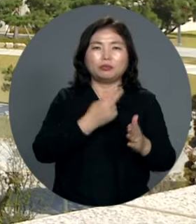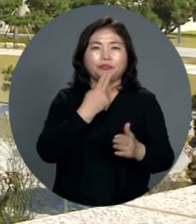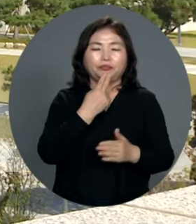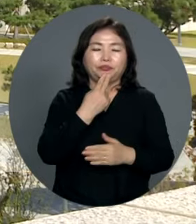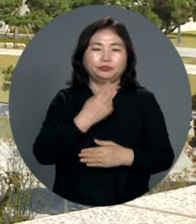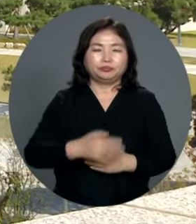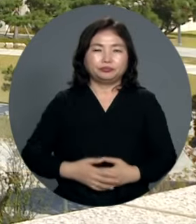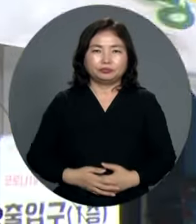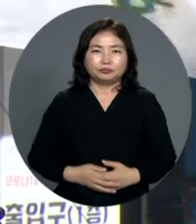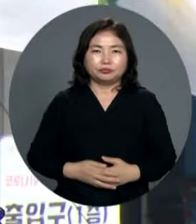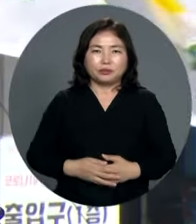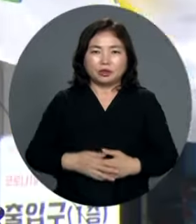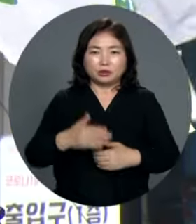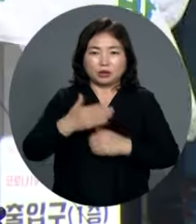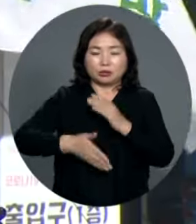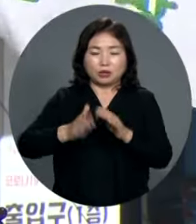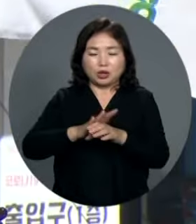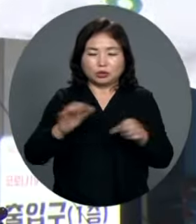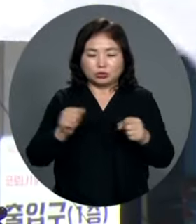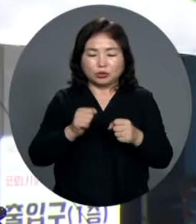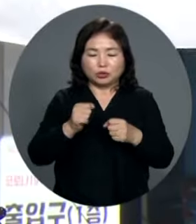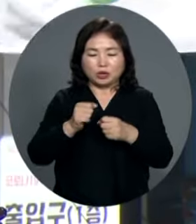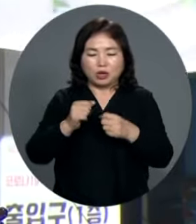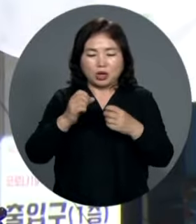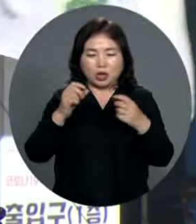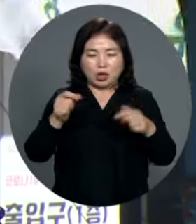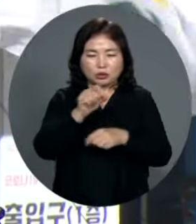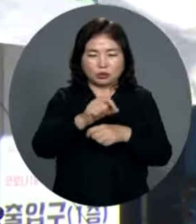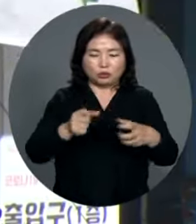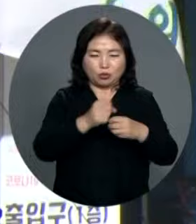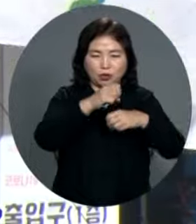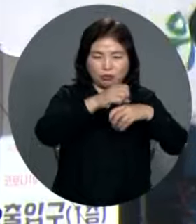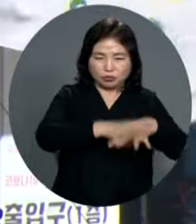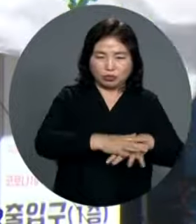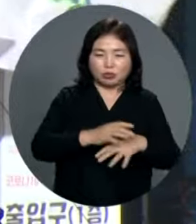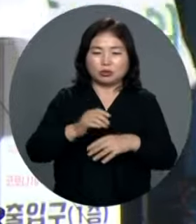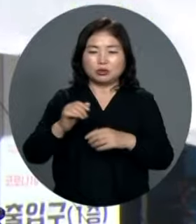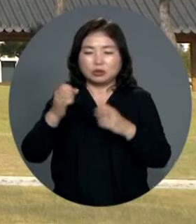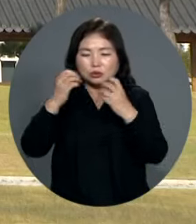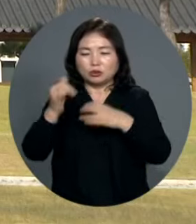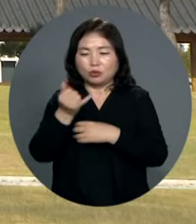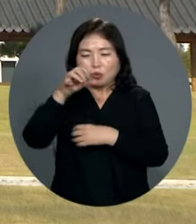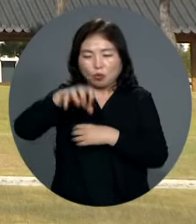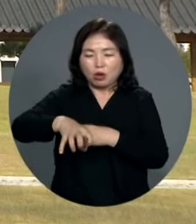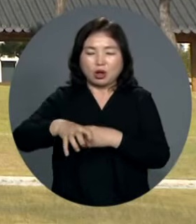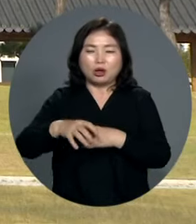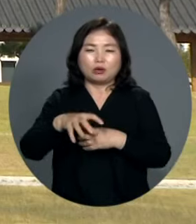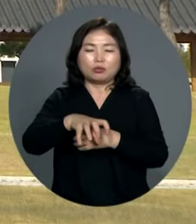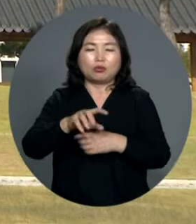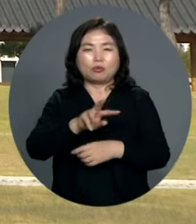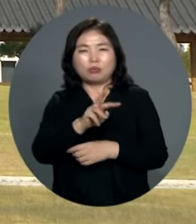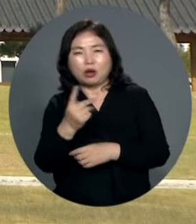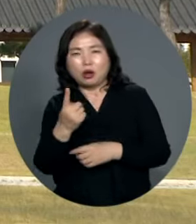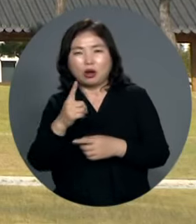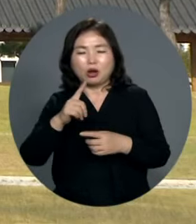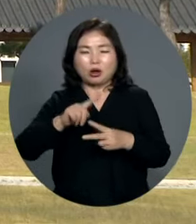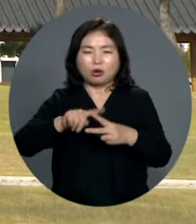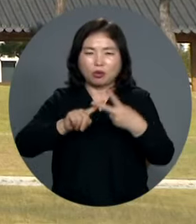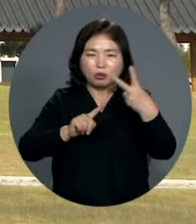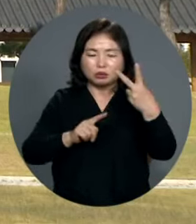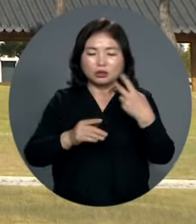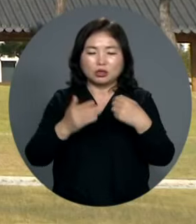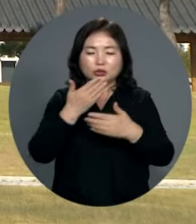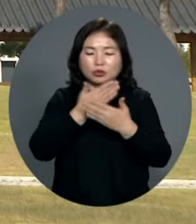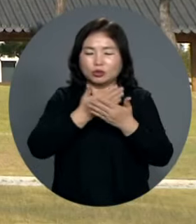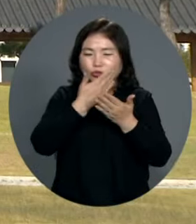않고 있습니다 대구경북 행정통합 무산 선언과 대구경북 신공 건설 사업 입지 변정 추진 등 지역의 100년